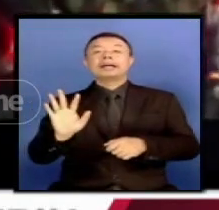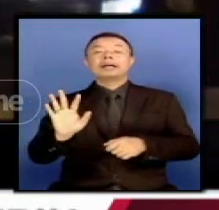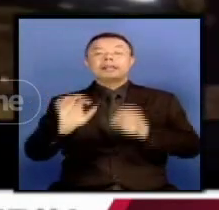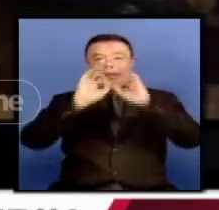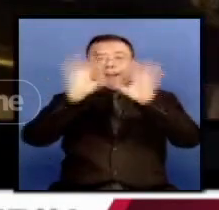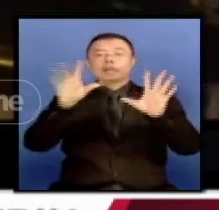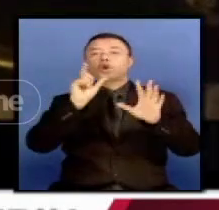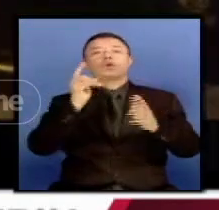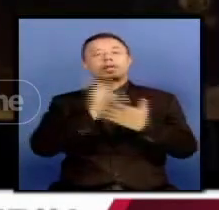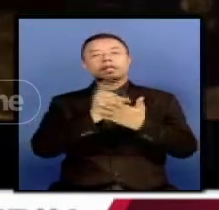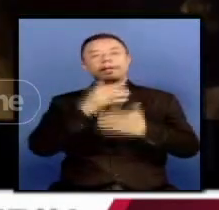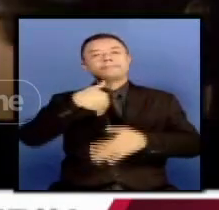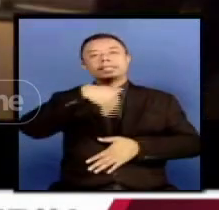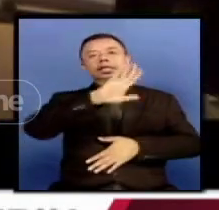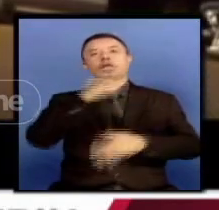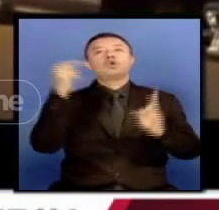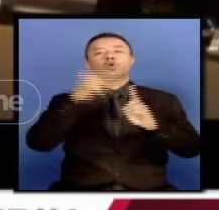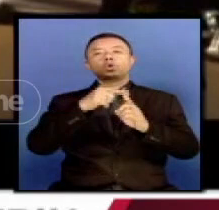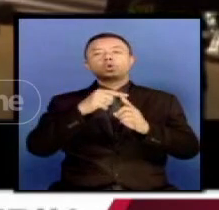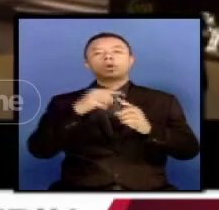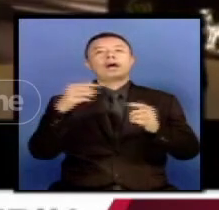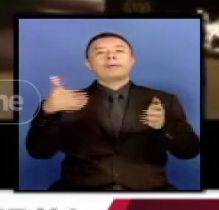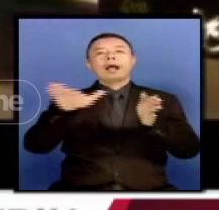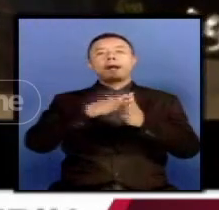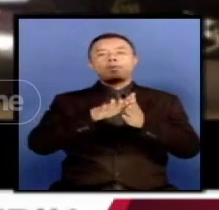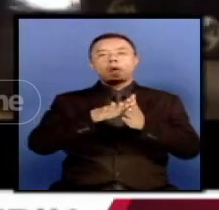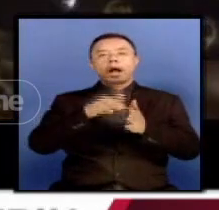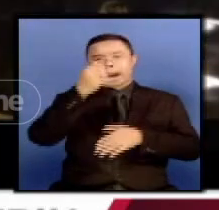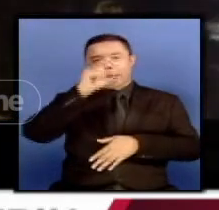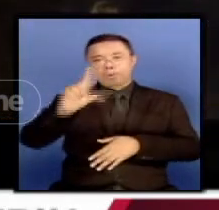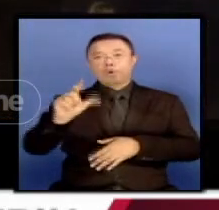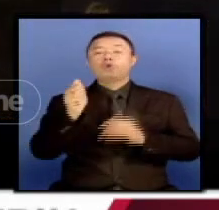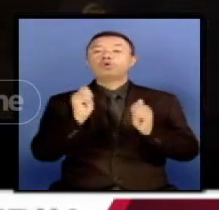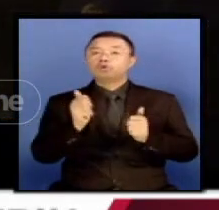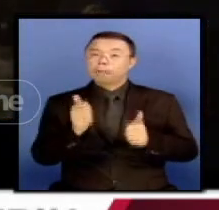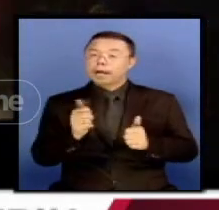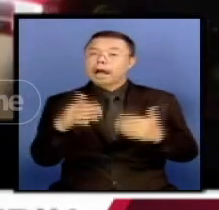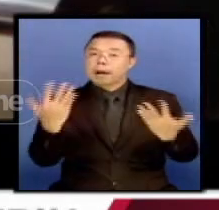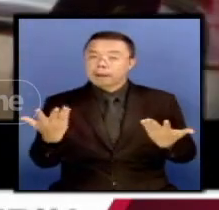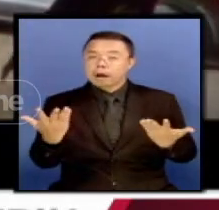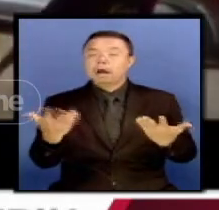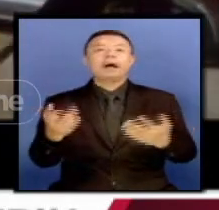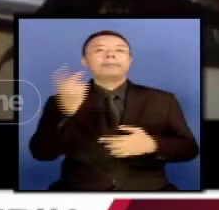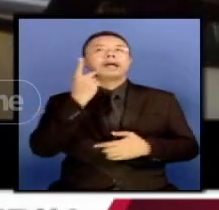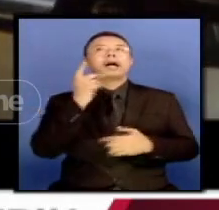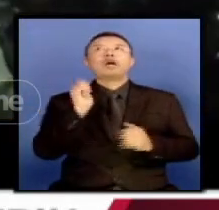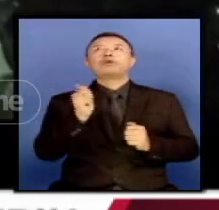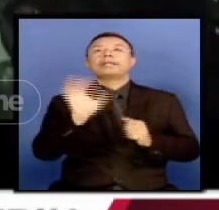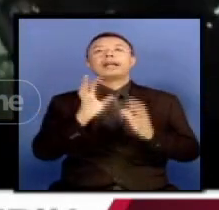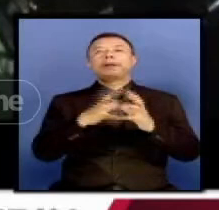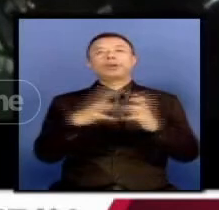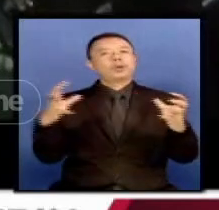dilakukan untuk melanjutkan perjalanan menuju Pelabuhan Bakahuni. Hal itu dilakukan untuk mengantisipasi penumpukan.